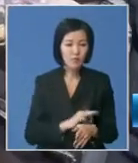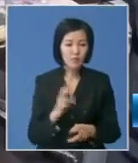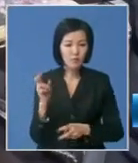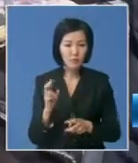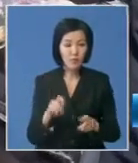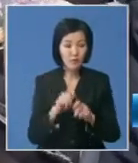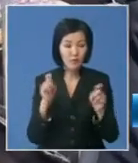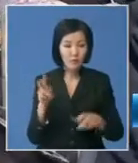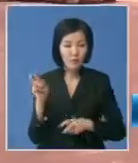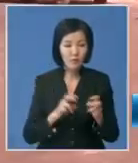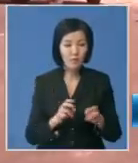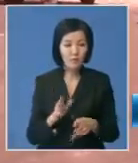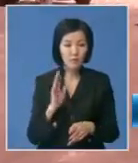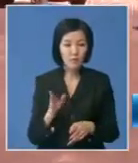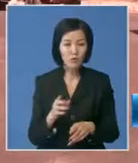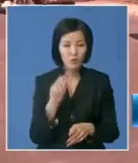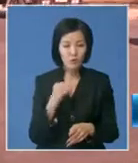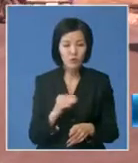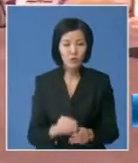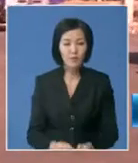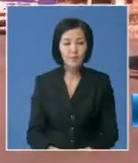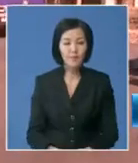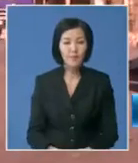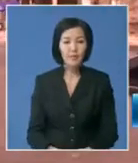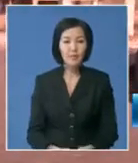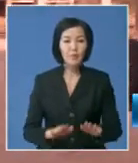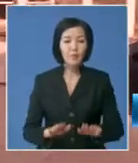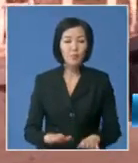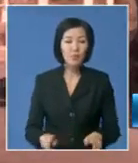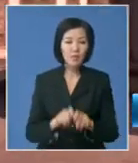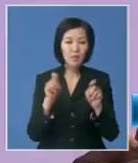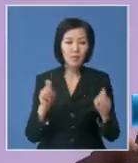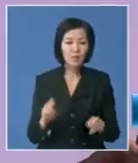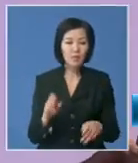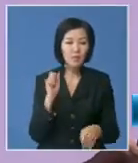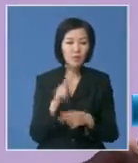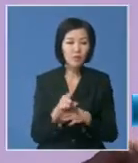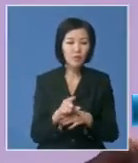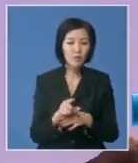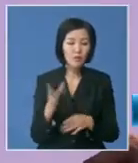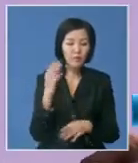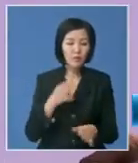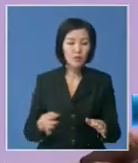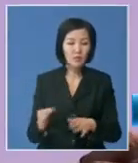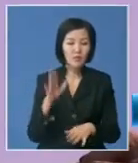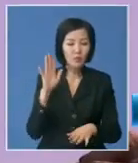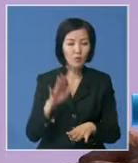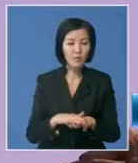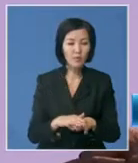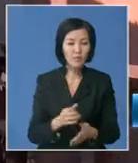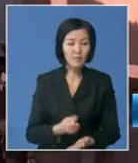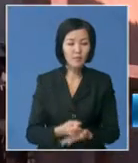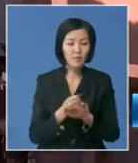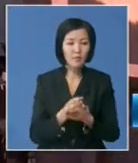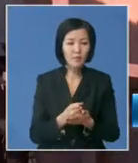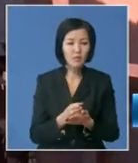станет еще лучше пункт приема сладкого корня открыт в начале октября по поручению акима алматинской области и при поддержке представители